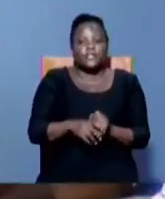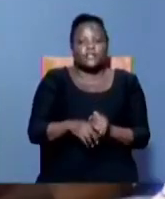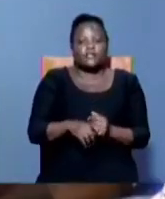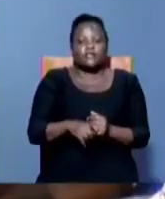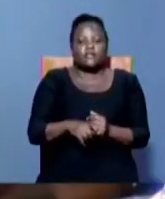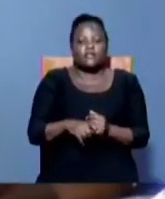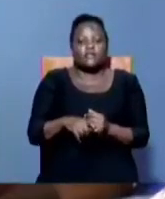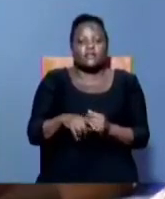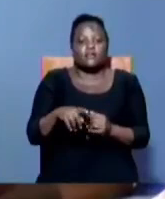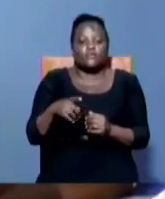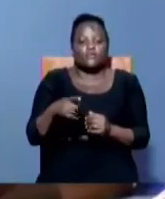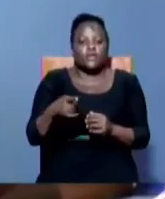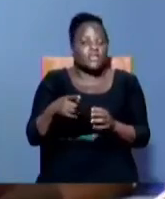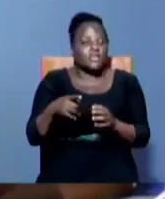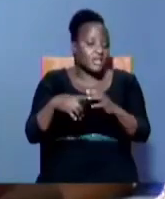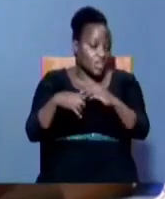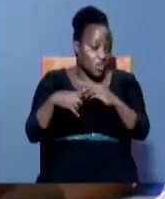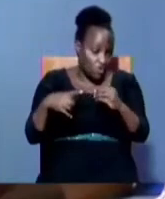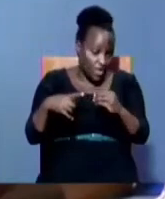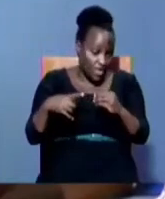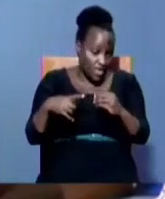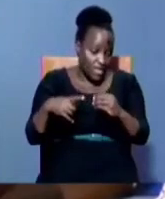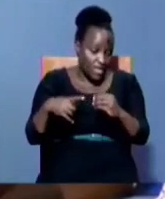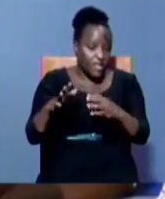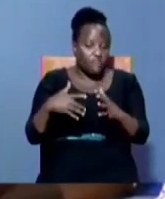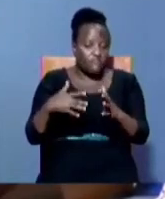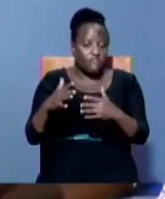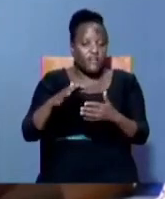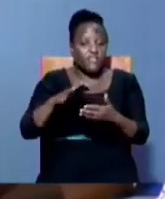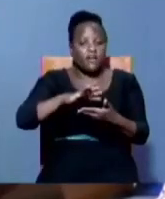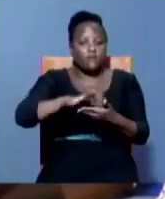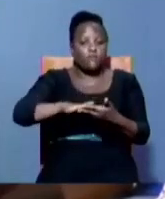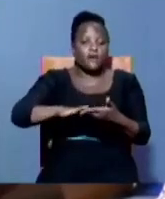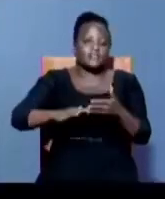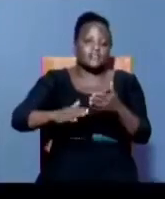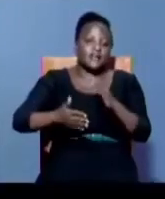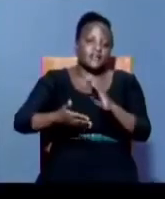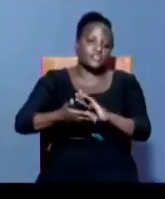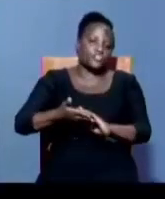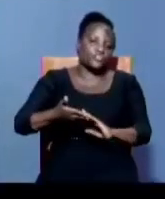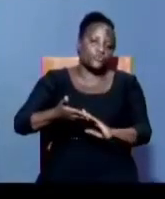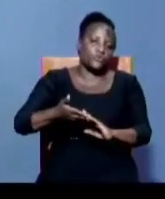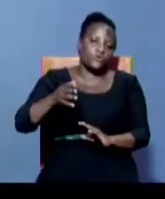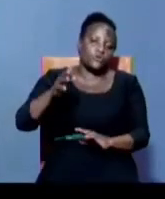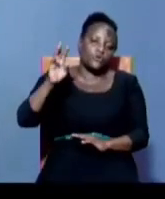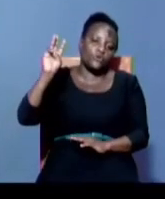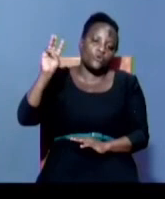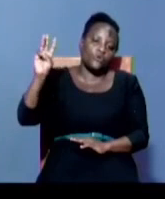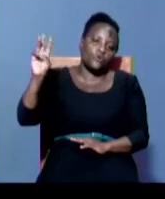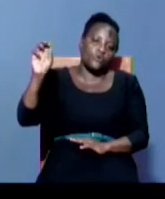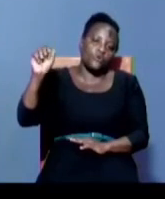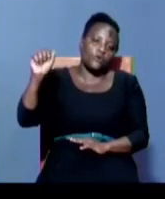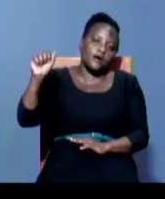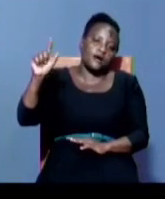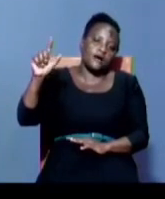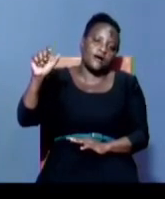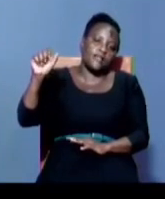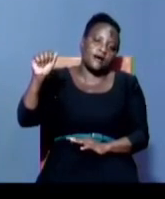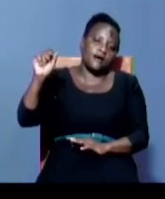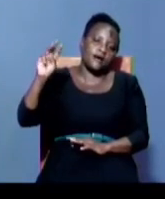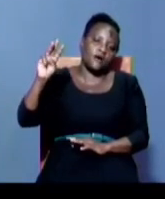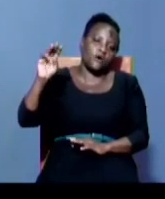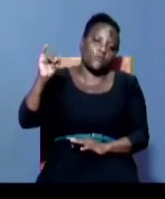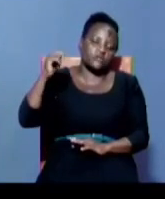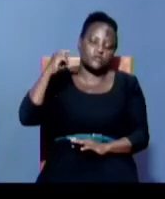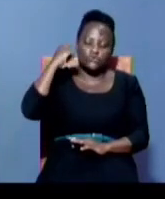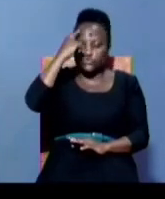inanyunyiza? Wafanya upatanisho. Utaiona hiyo Walawi 16 na ule mstari wa 30. Na lile